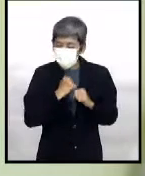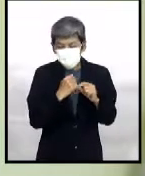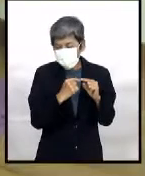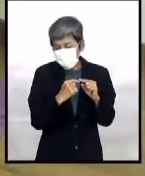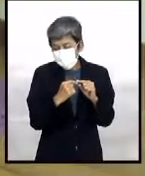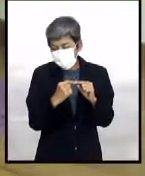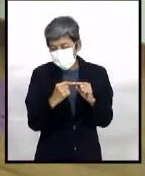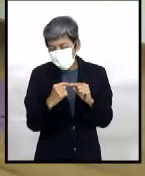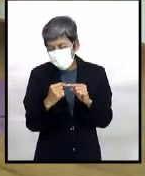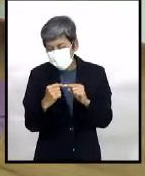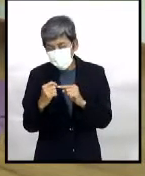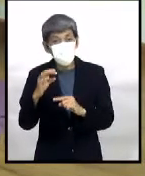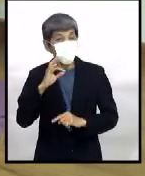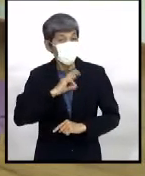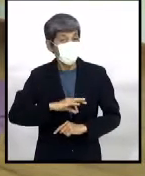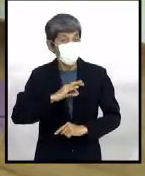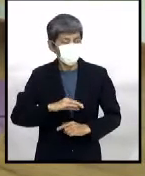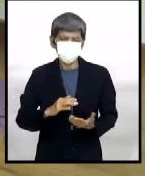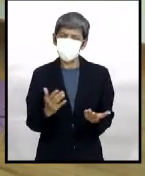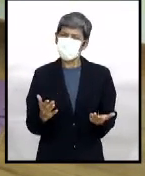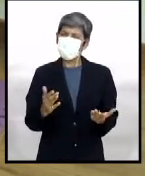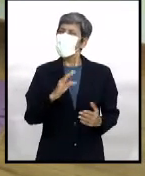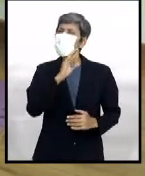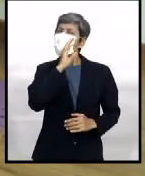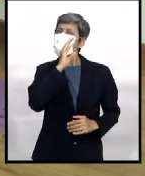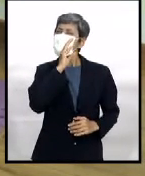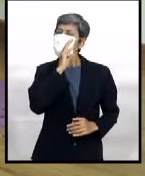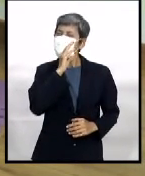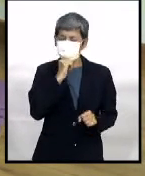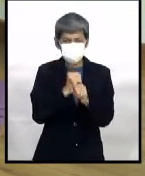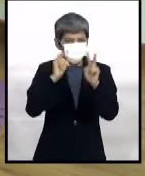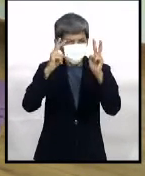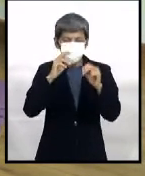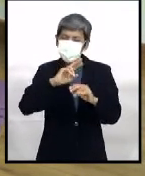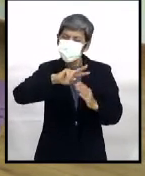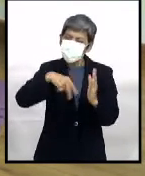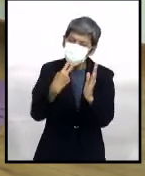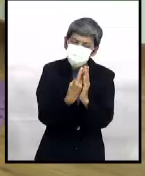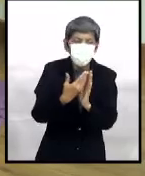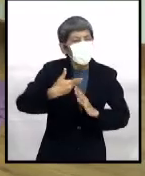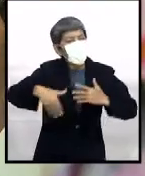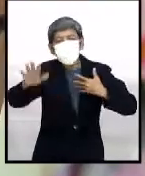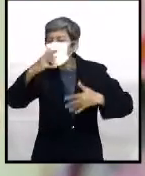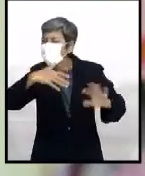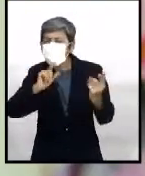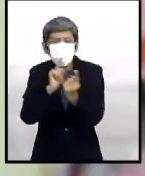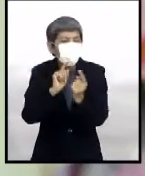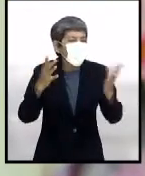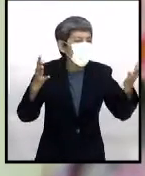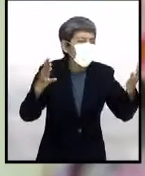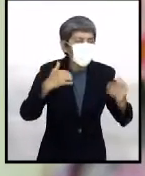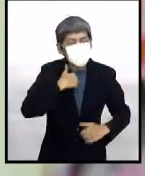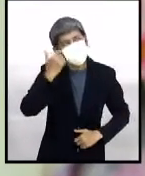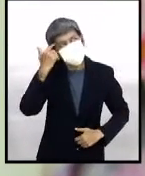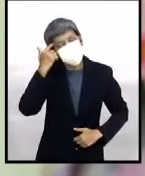อเนื่องแต่ว่าเรารู้สึกแค่ว่าเอ๊ะถ้ามาอีเวนต์เนี่ยอยู่กัน2ชั่วโมงแล้วกลับไม่ได้เจออยู่แล้วเรารู้สึกว่